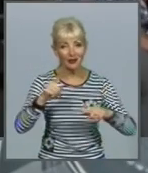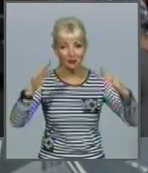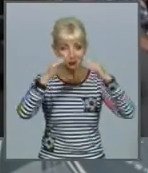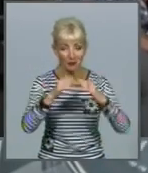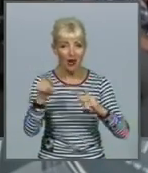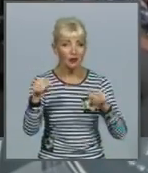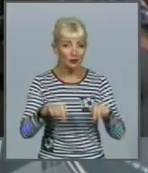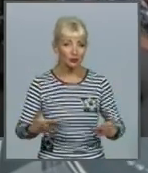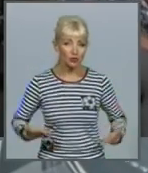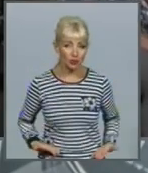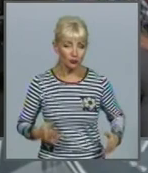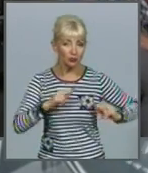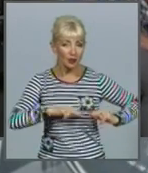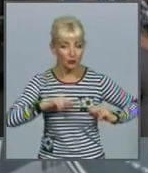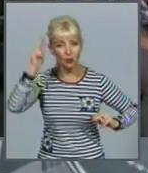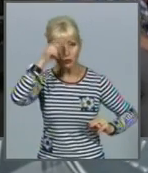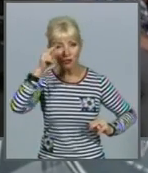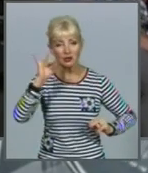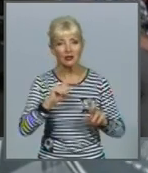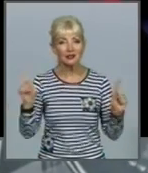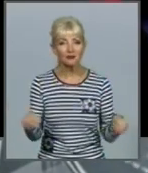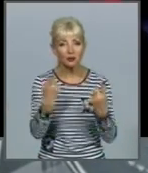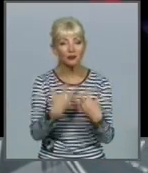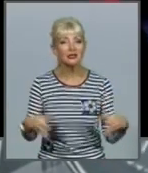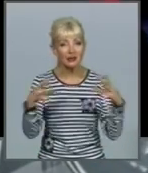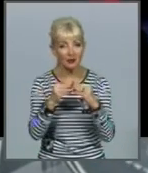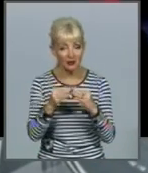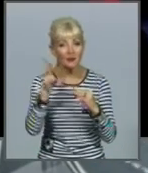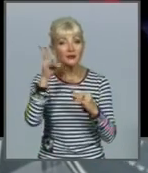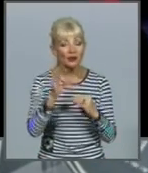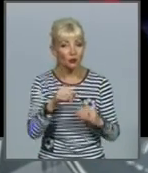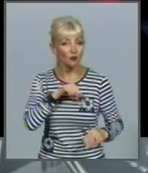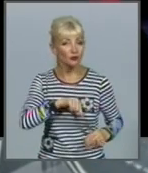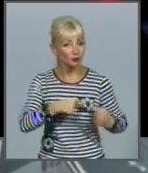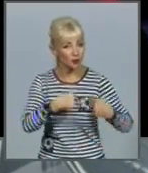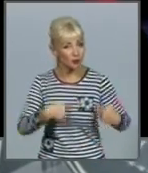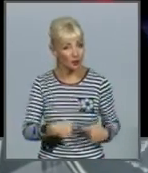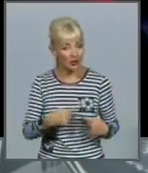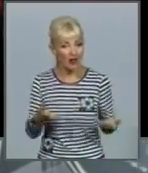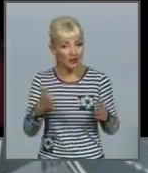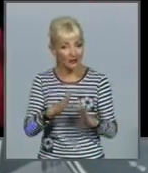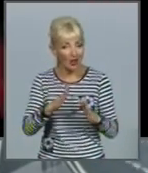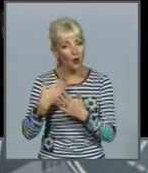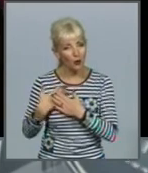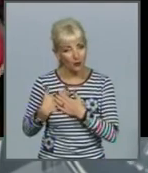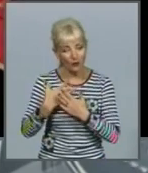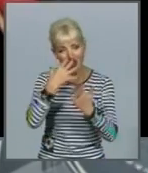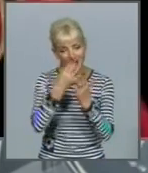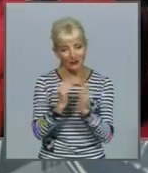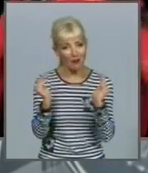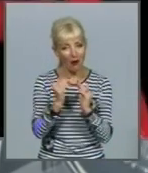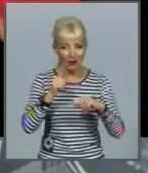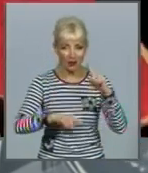працюють, навчаються і створюють родини. Але в душі завжди зберігають любов і до своєї малої батьківщини. Тож ось